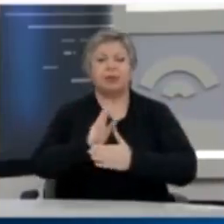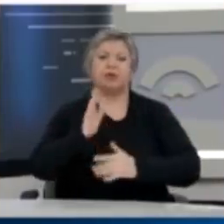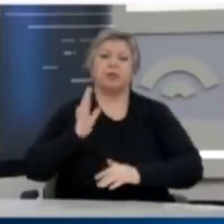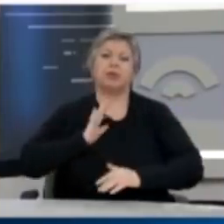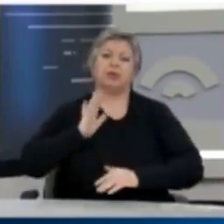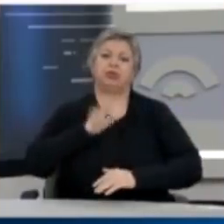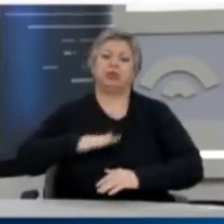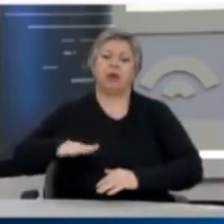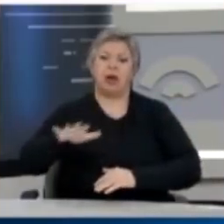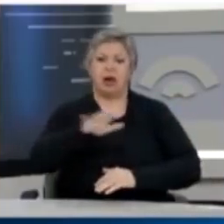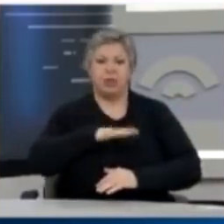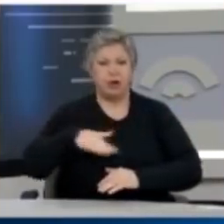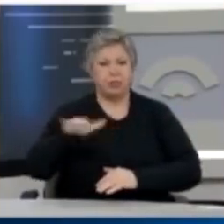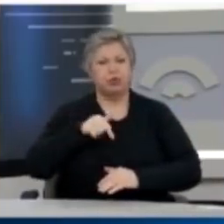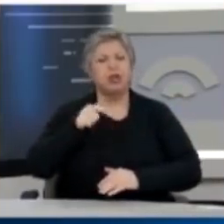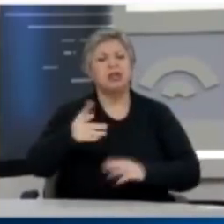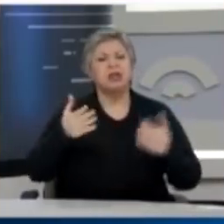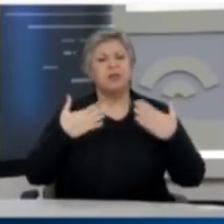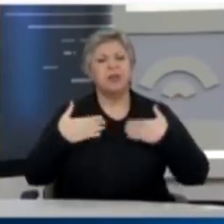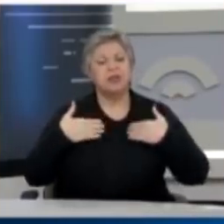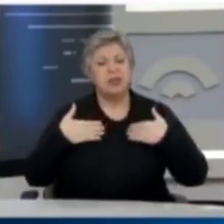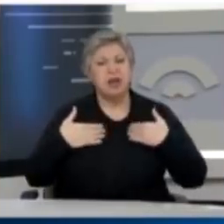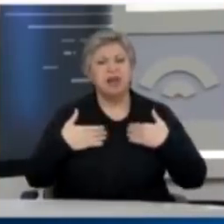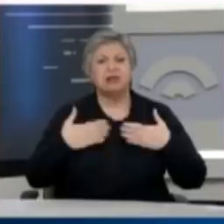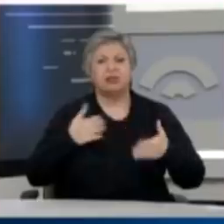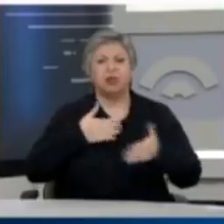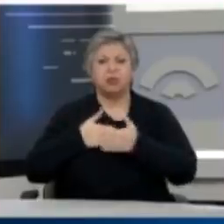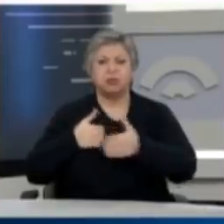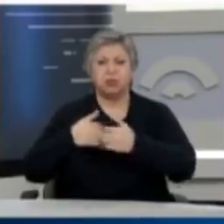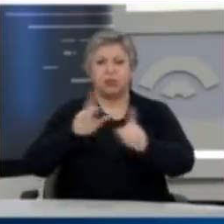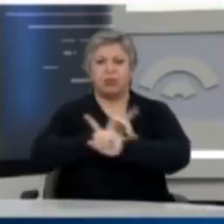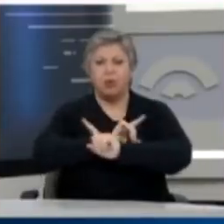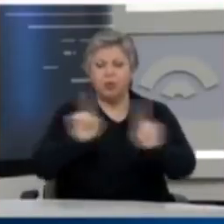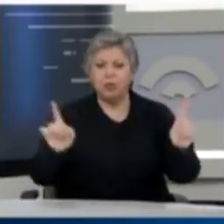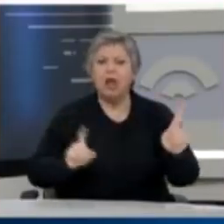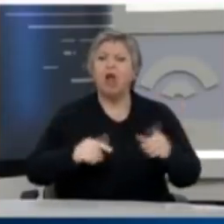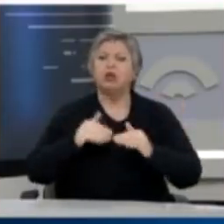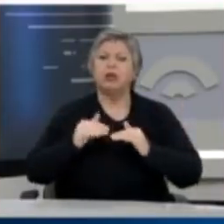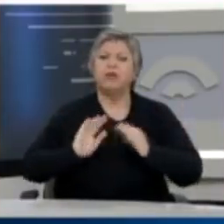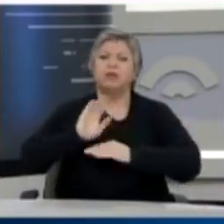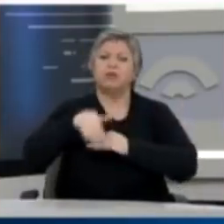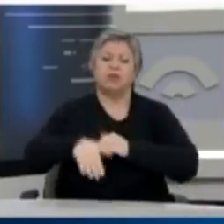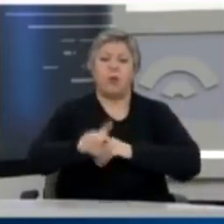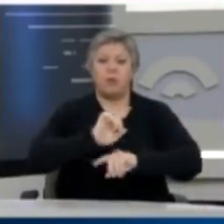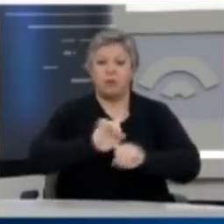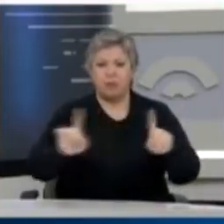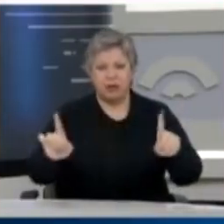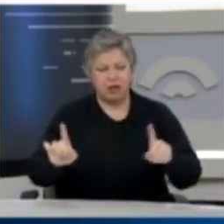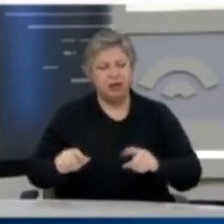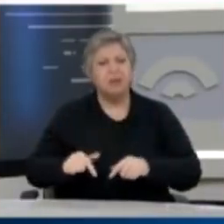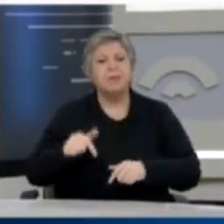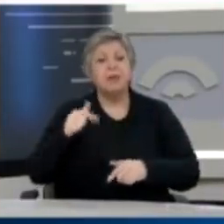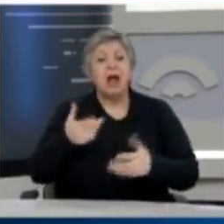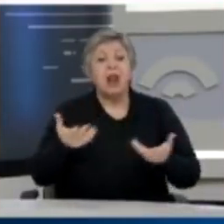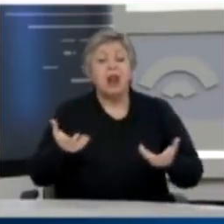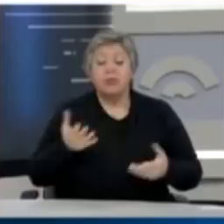να υλοποιείται και απρόσκοπτα, χωρίς εμπόδια, χωρίς κενά, χωρίς παρεμβολές. Άρα, το κρίσιμο ζήτημα